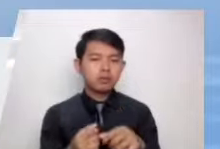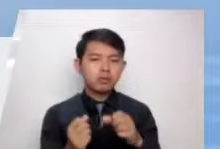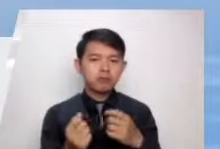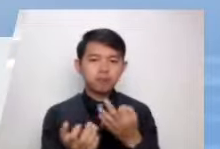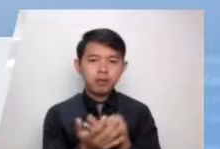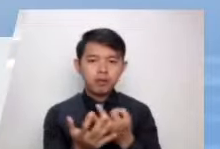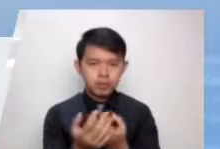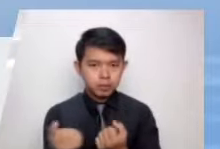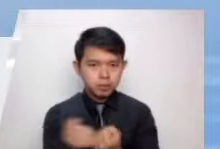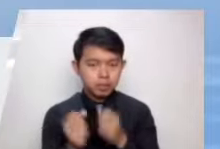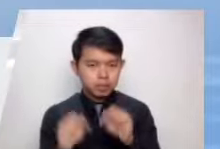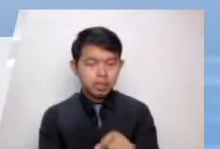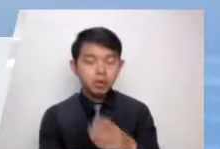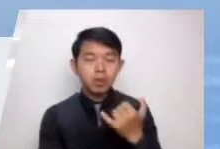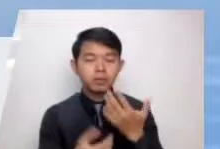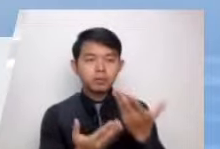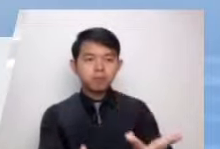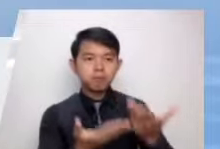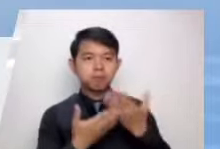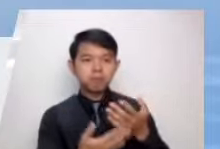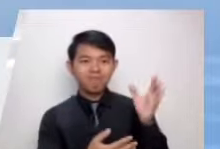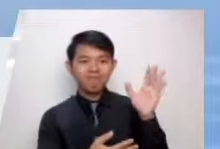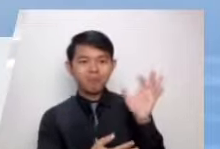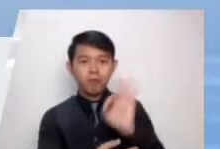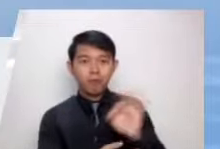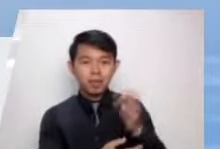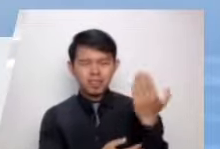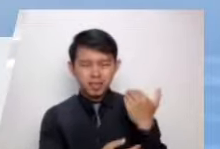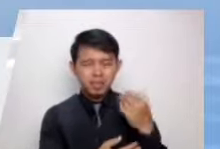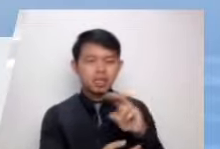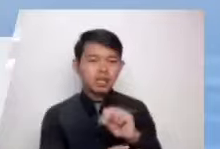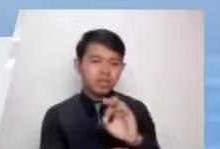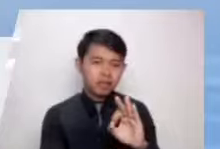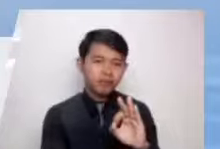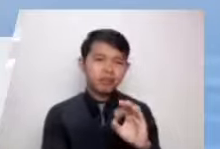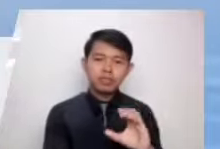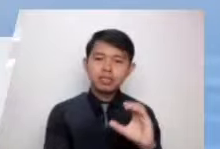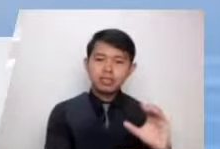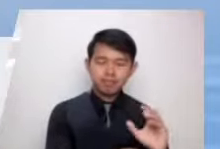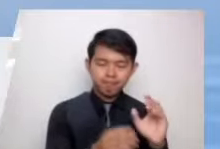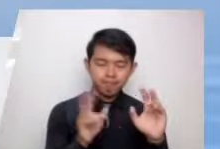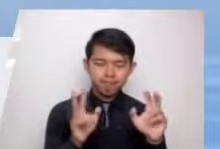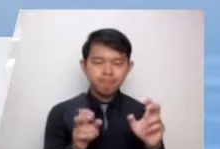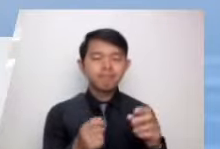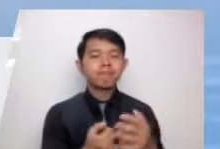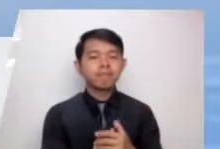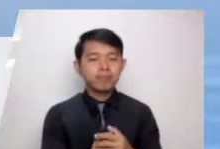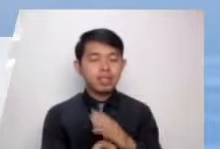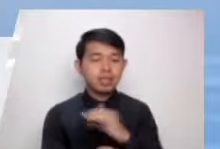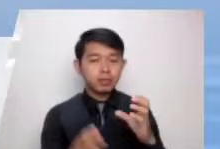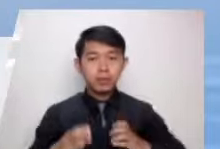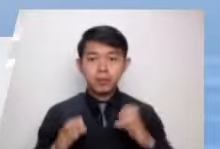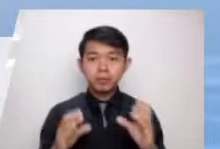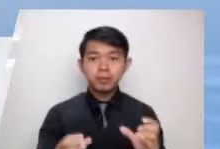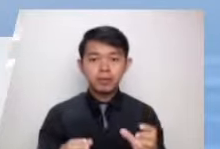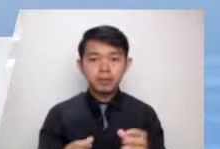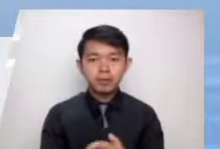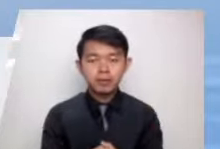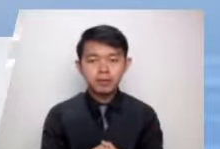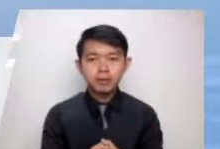nila sa amin nung nakaraang Biyernes pa yung kanilang NFCC na tinatawag na yun din po yung commitment mismo ng